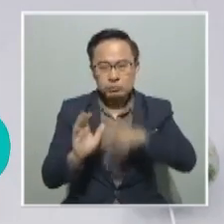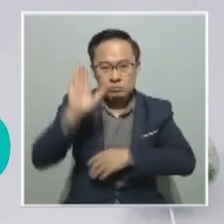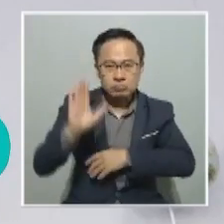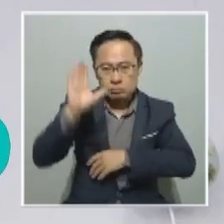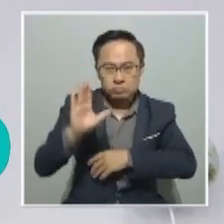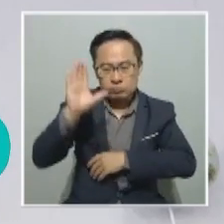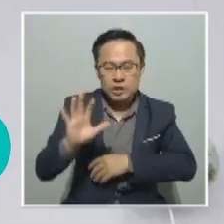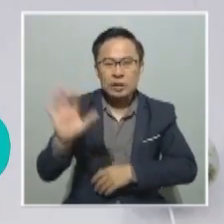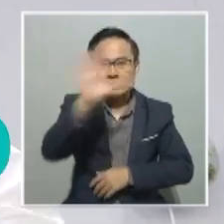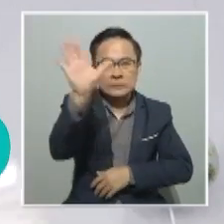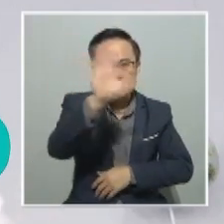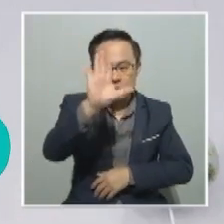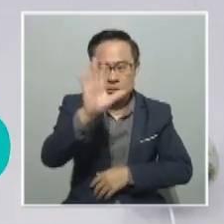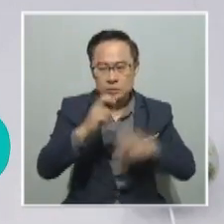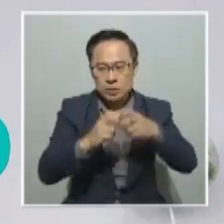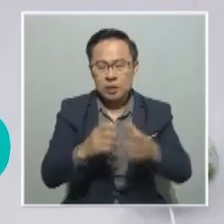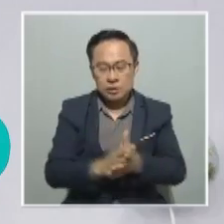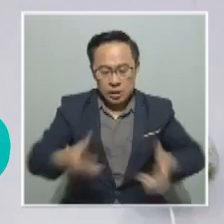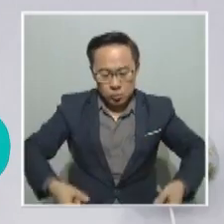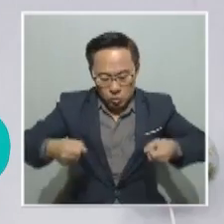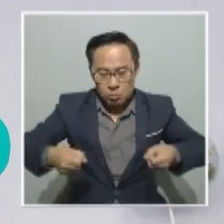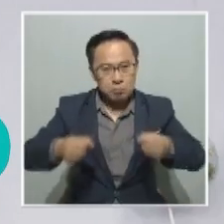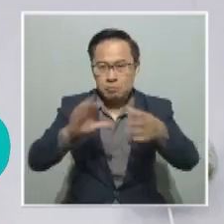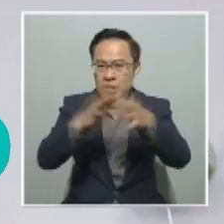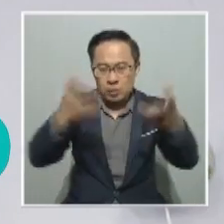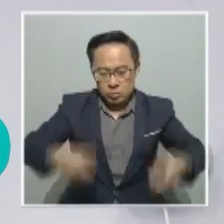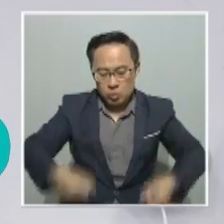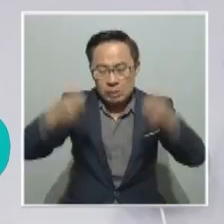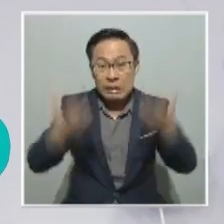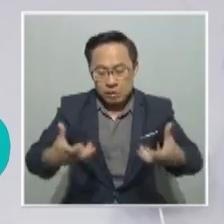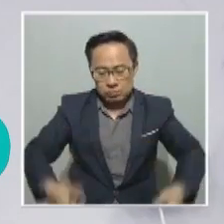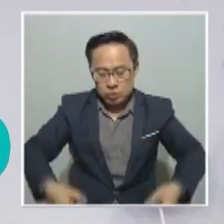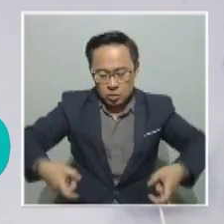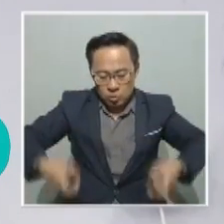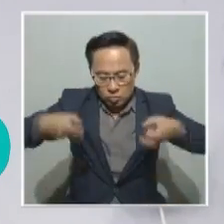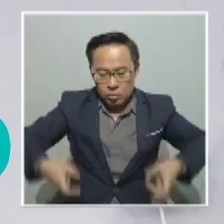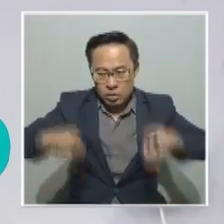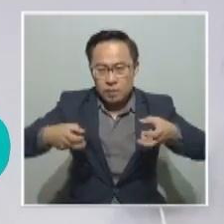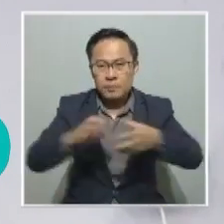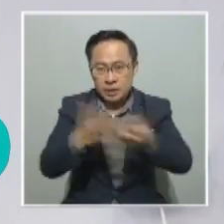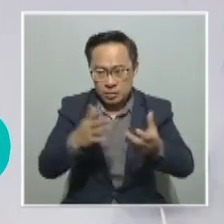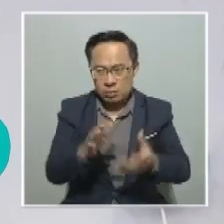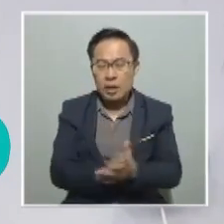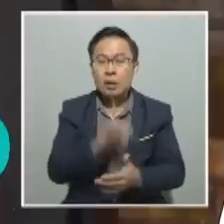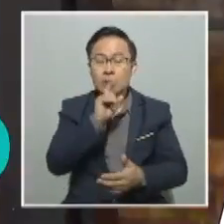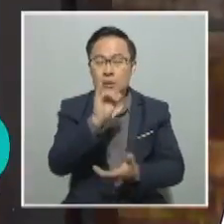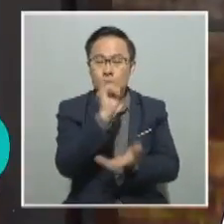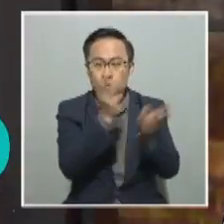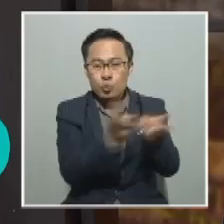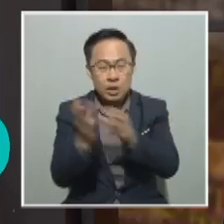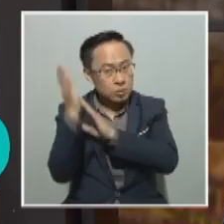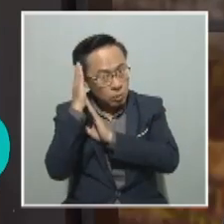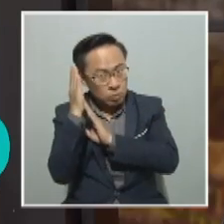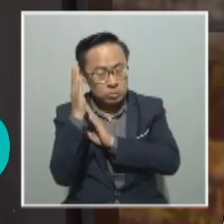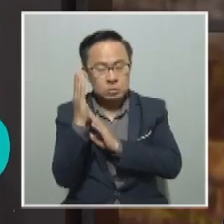หลนะฮะพวกนี้หิ้วของหนักไม่ค่อยเป็นนะครับอีกอันนึงที่สำคัญเลยนะ ค ุณตะนอนหงายหรือนอนคว่ำหรือนอนตะแคง